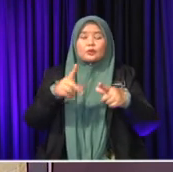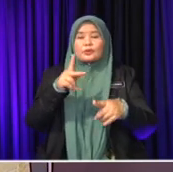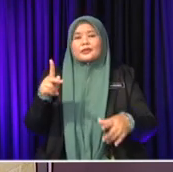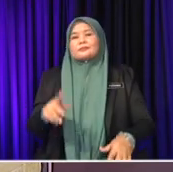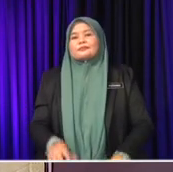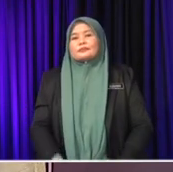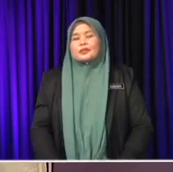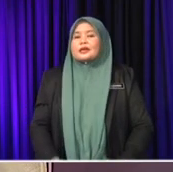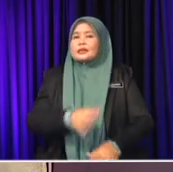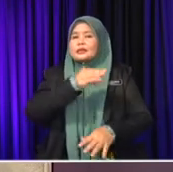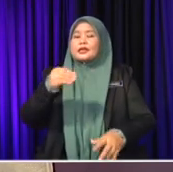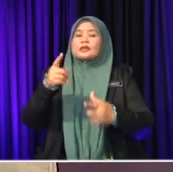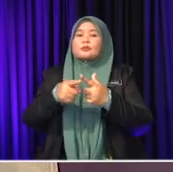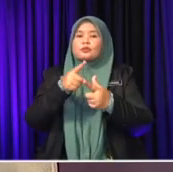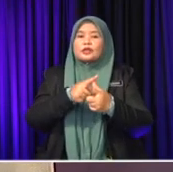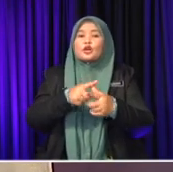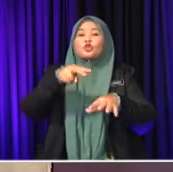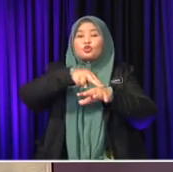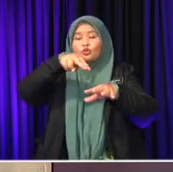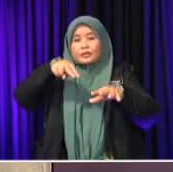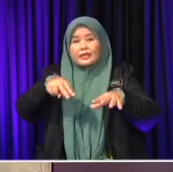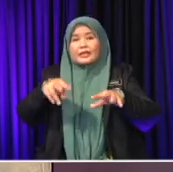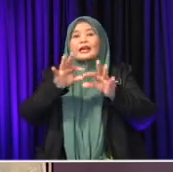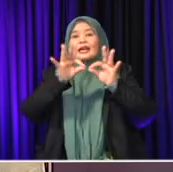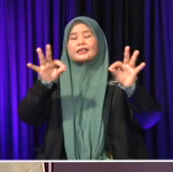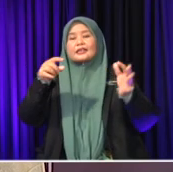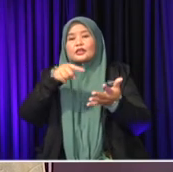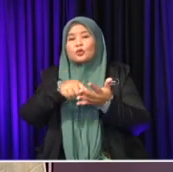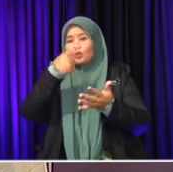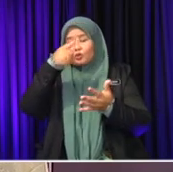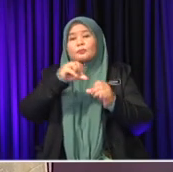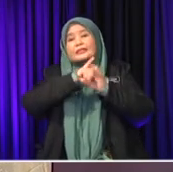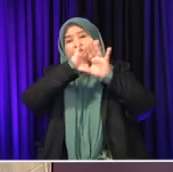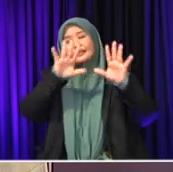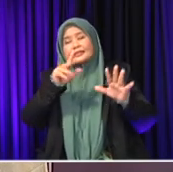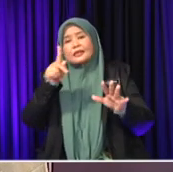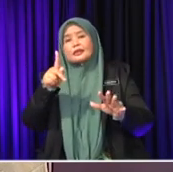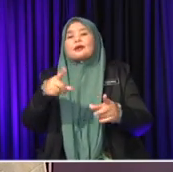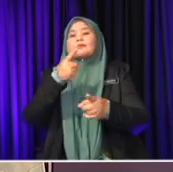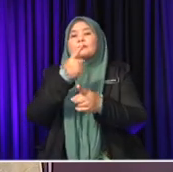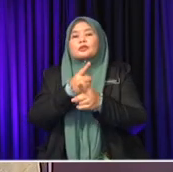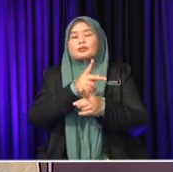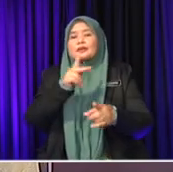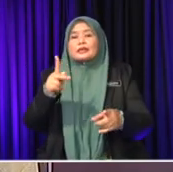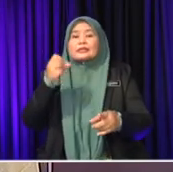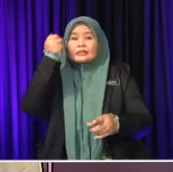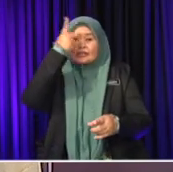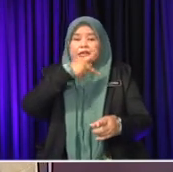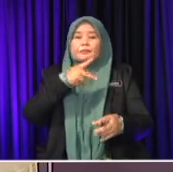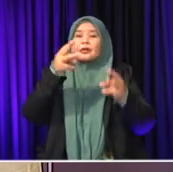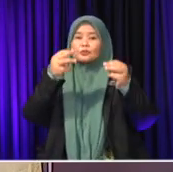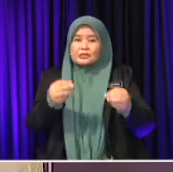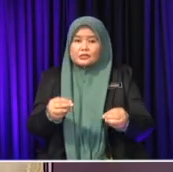dan kemudian turunlah ayat ini untuk menjelaskan dan membetulkan sikap manusia